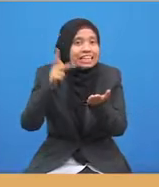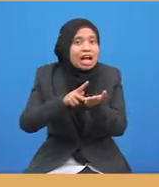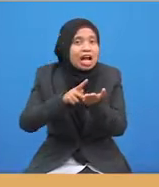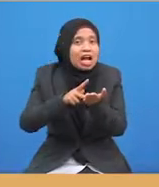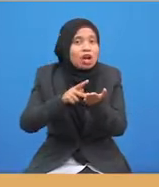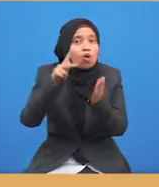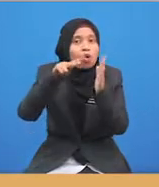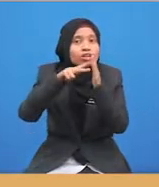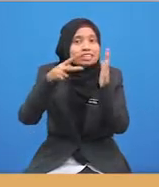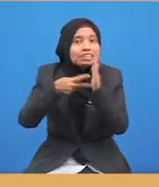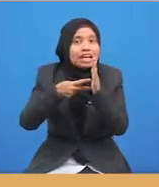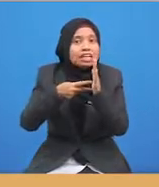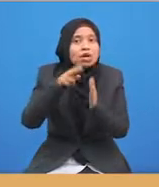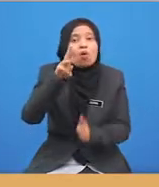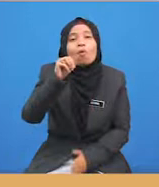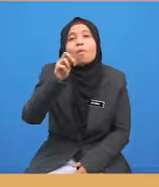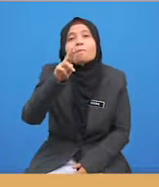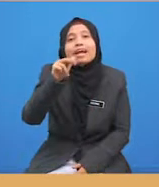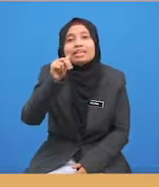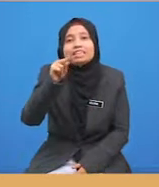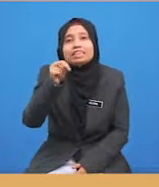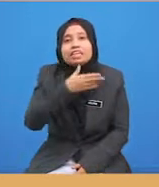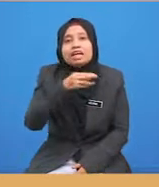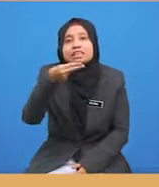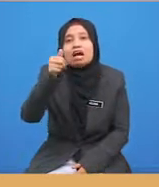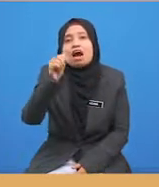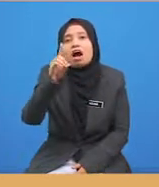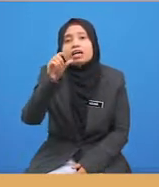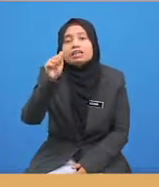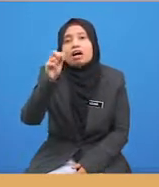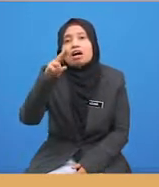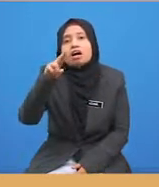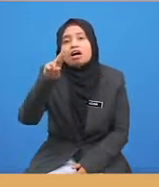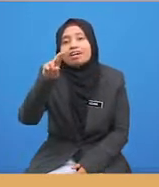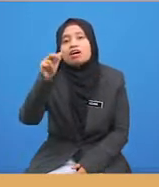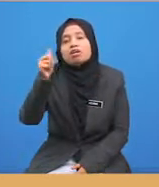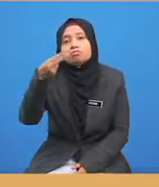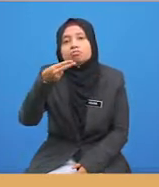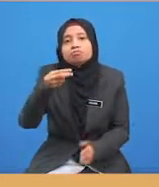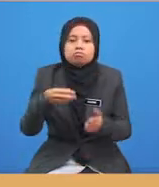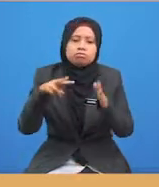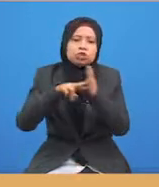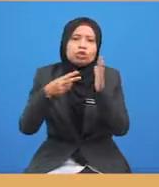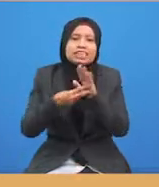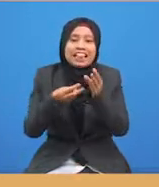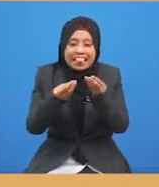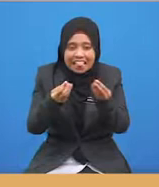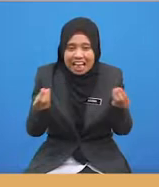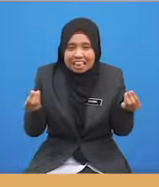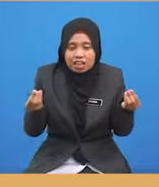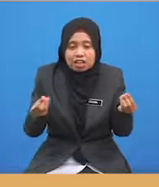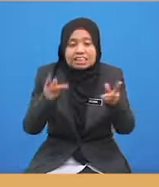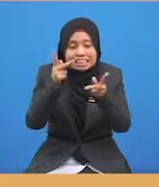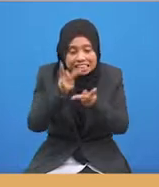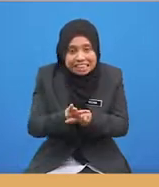konsep Umran dan Hadarah. Umran bermaksud tanah yang didiami secara